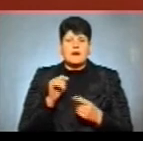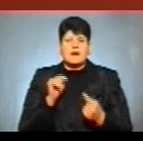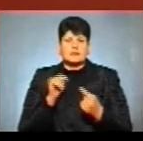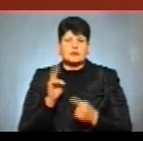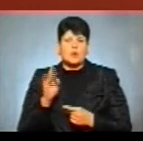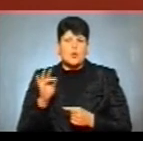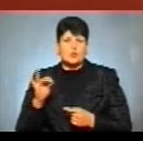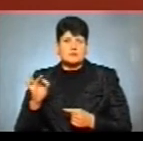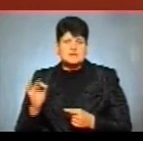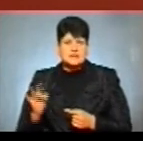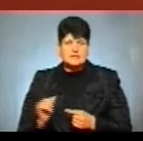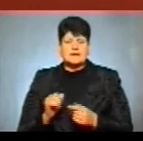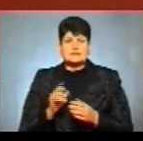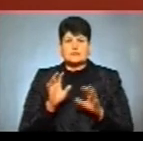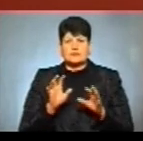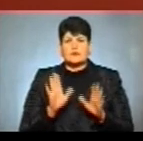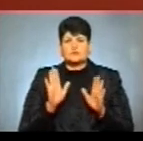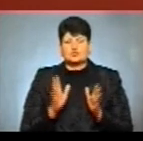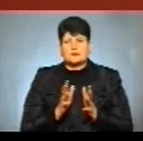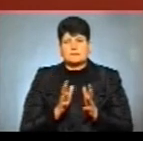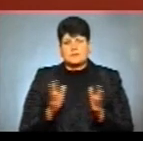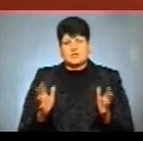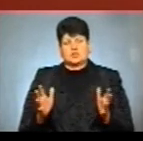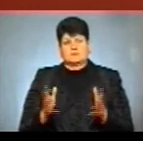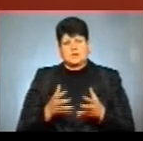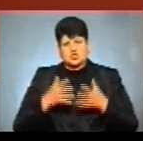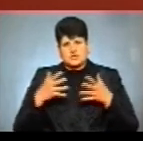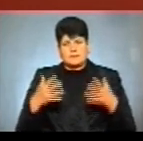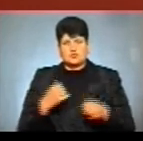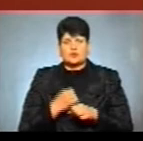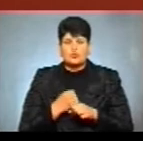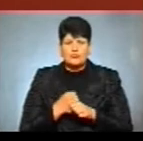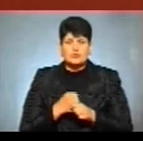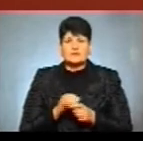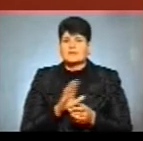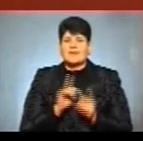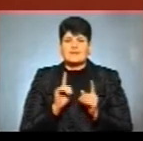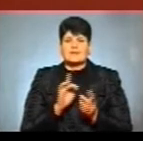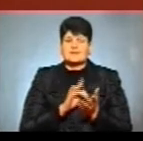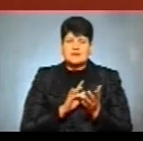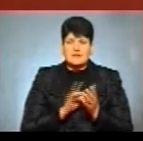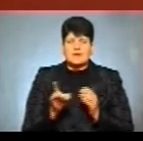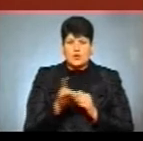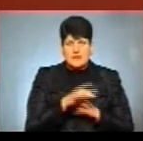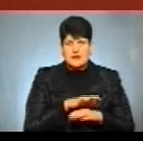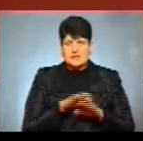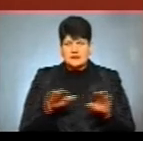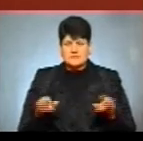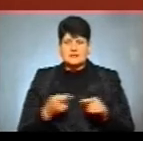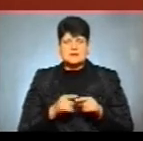антикорупційне законодавство, власне, набуде більш масштабнішої роботи і не лише на центральному, а і на регіональних